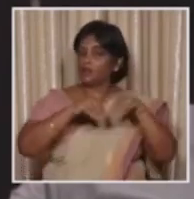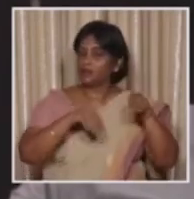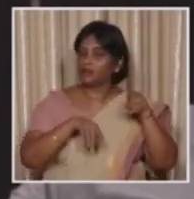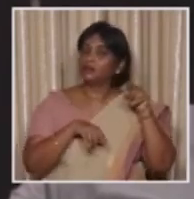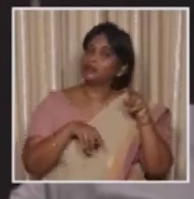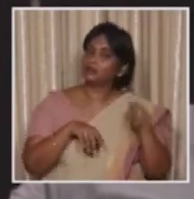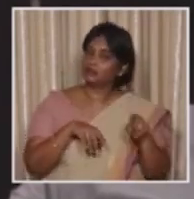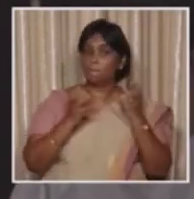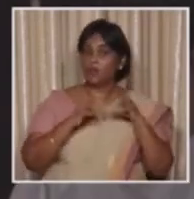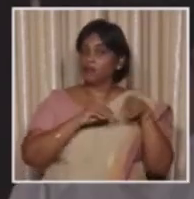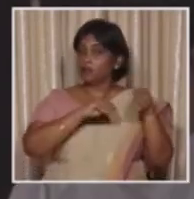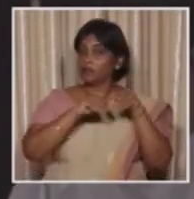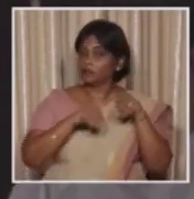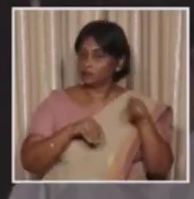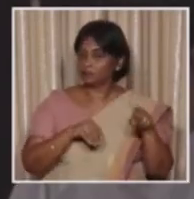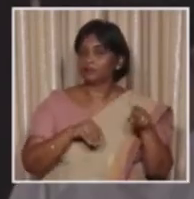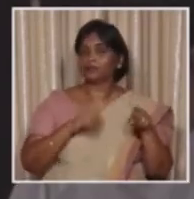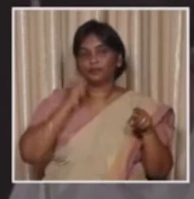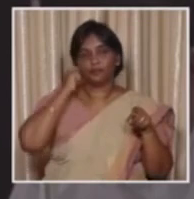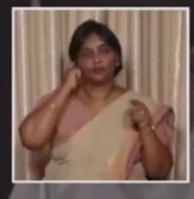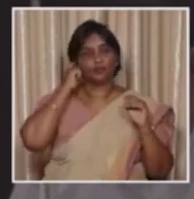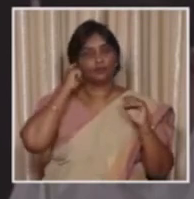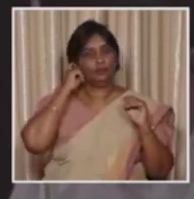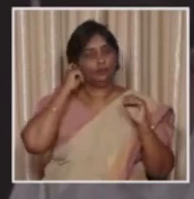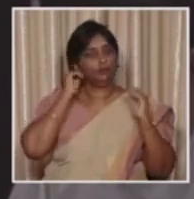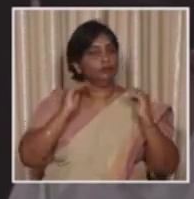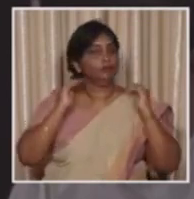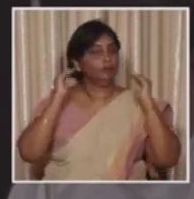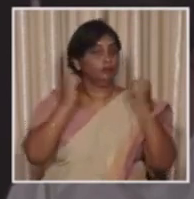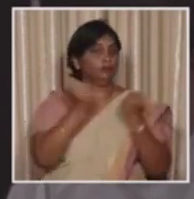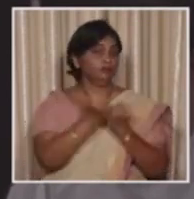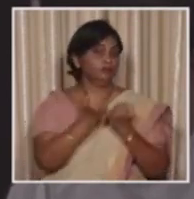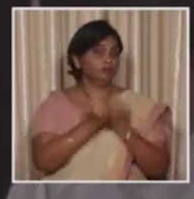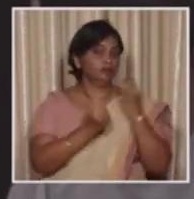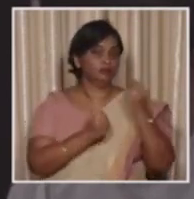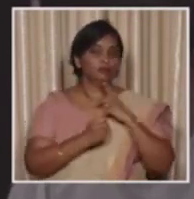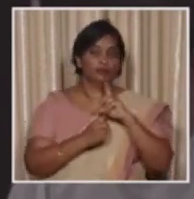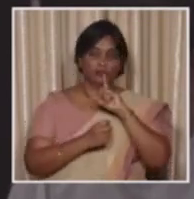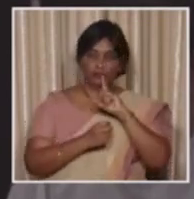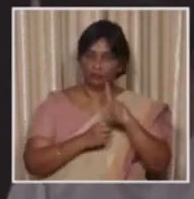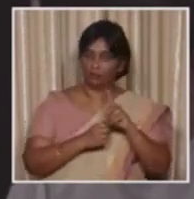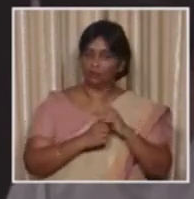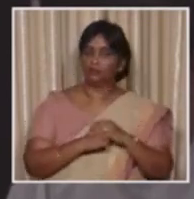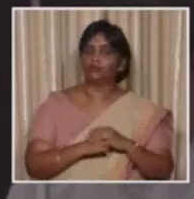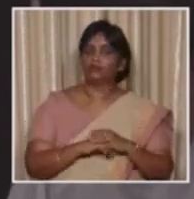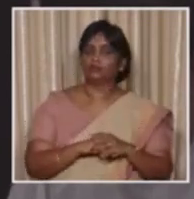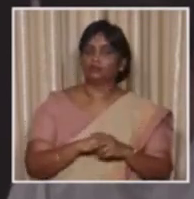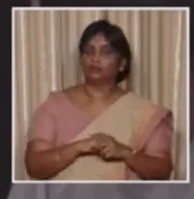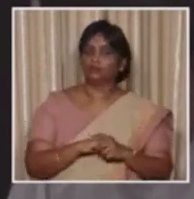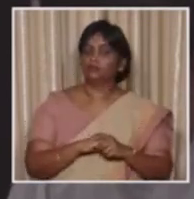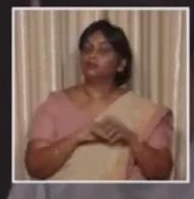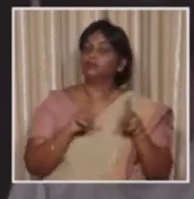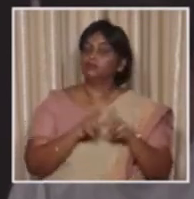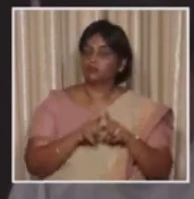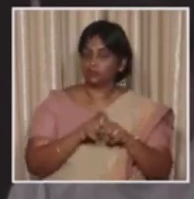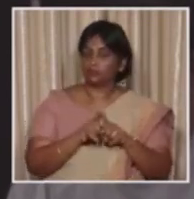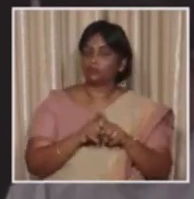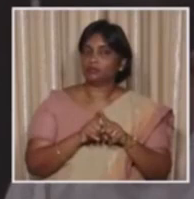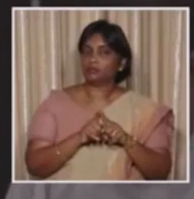இப்போது இல்லாமல் இருக்கிறது. இப்ப அதிகரிச்சிருக்கிற வெட் அது இன்றைக்கு கெமிக்கல் மற்றும்